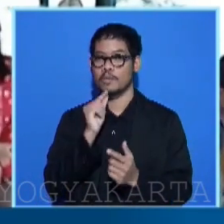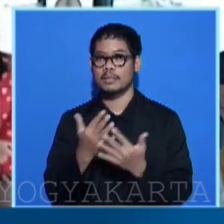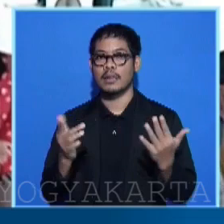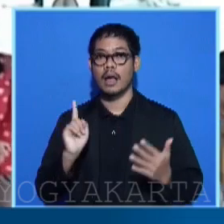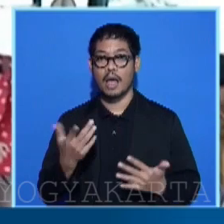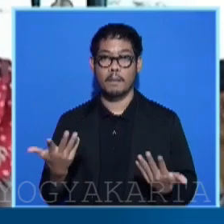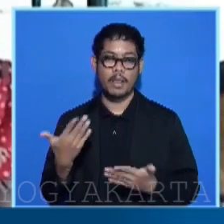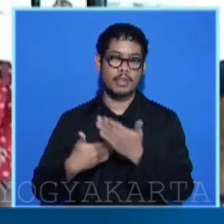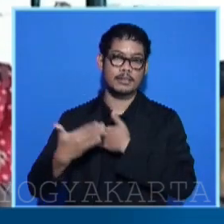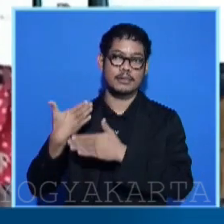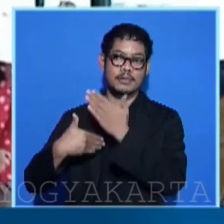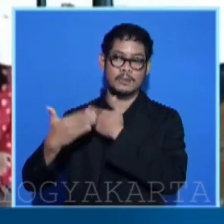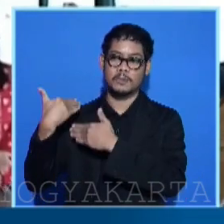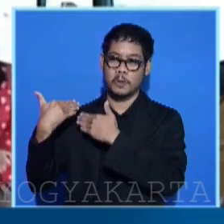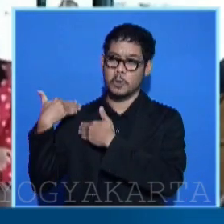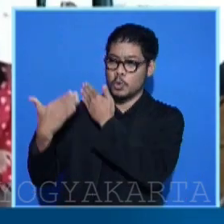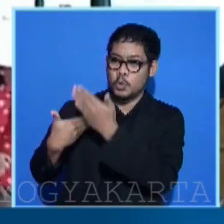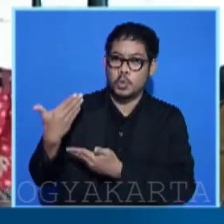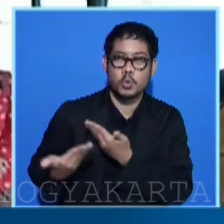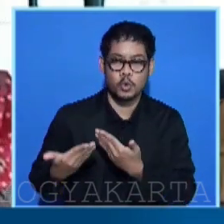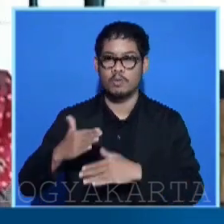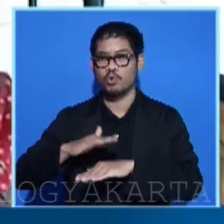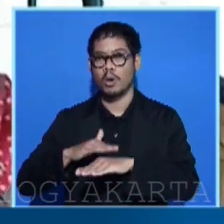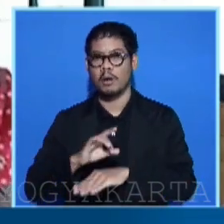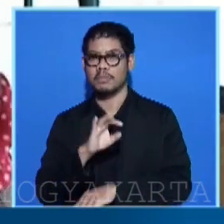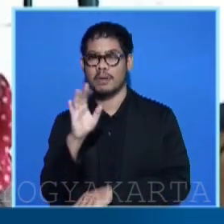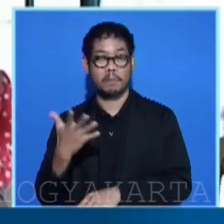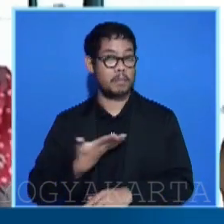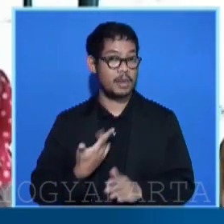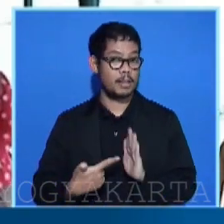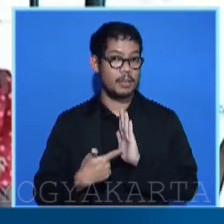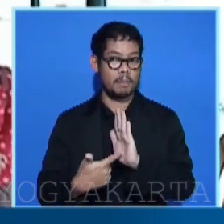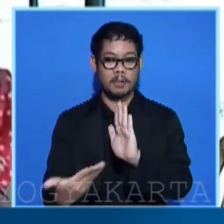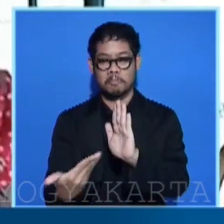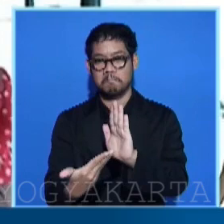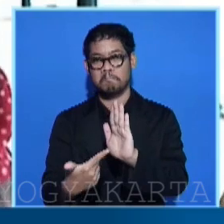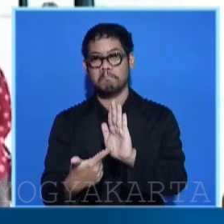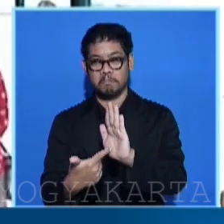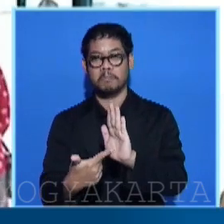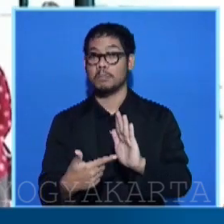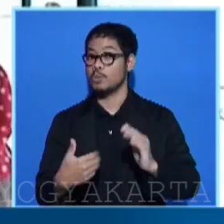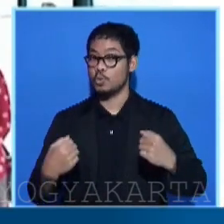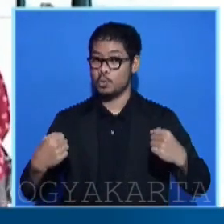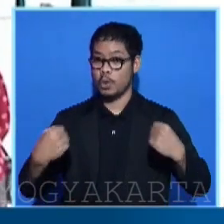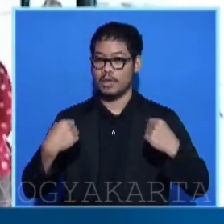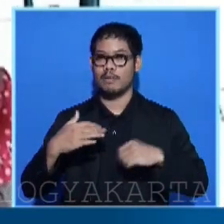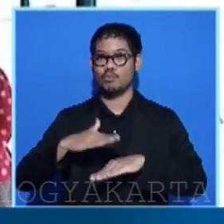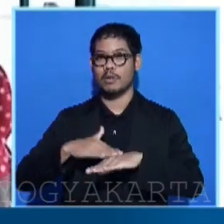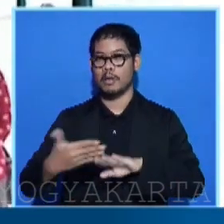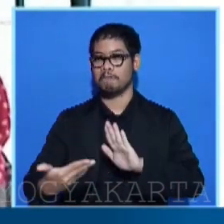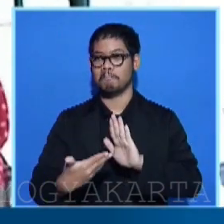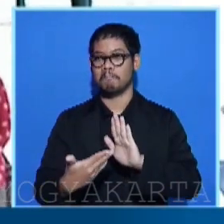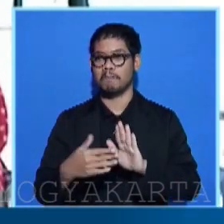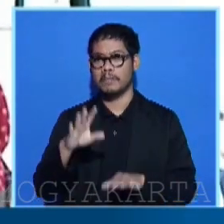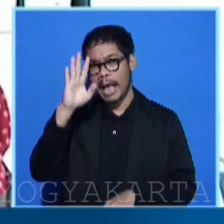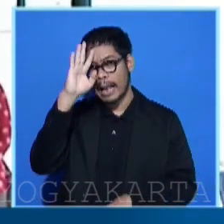kita muatkan atau kita pertunjukkan kepada masyarakat apa yang menjadi keunikan, apa